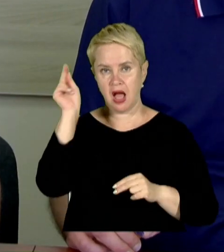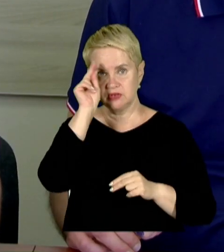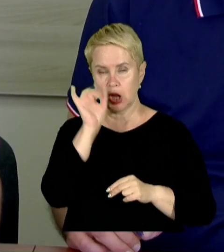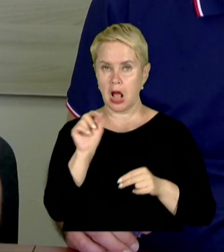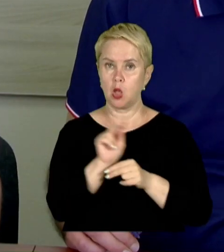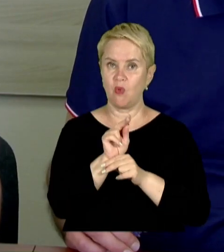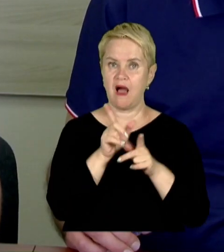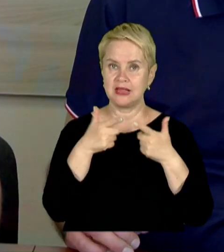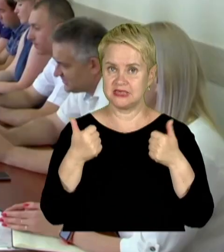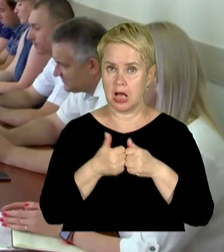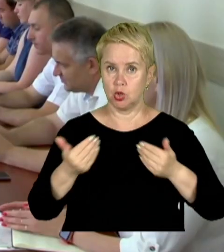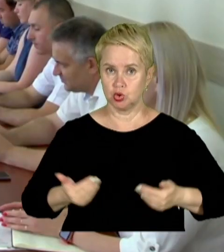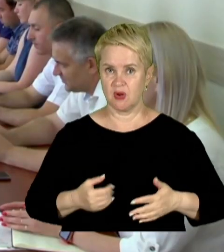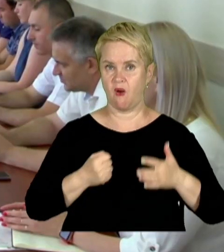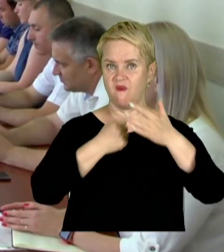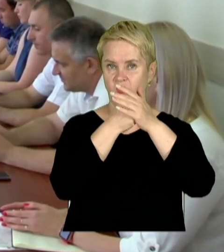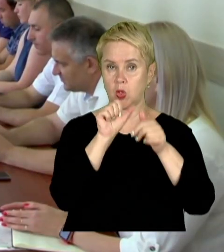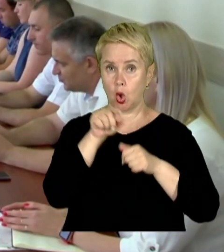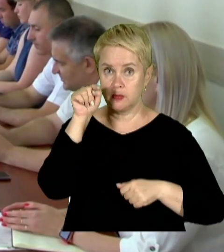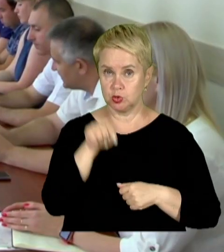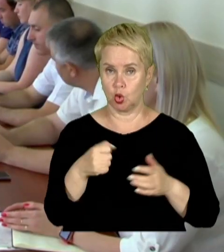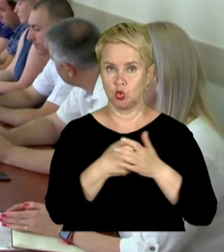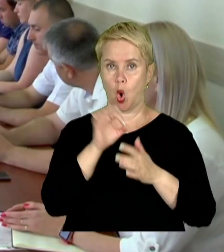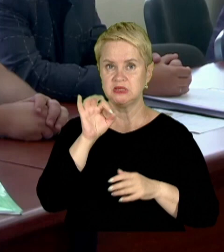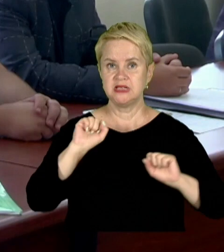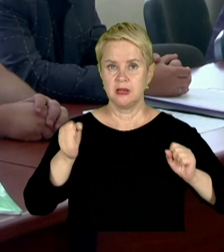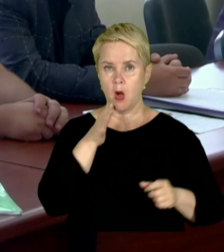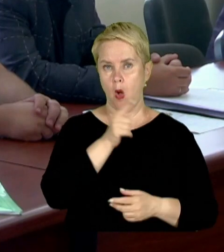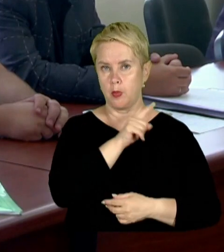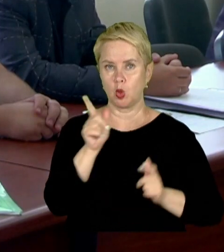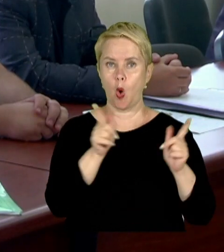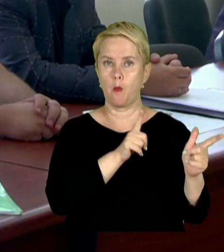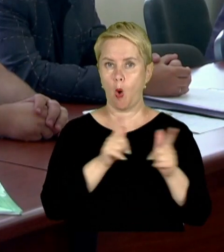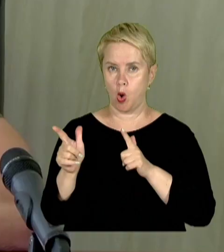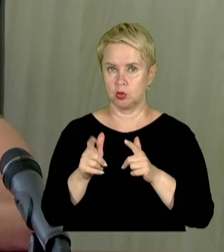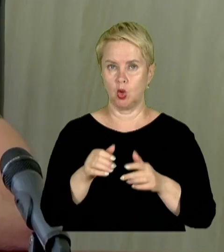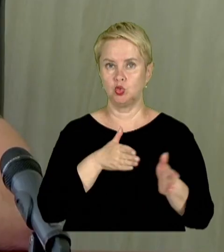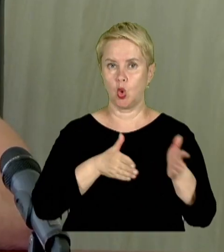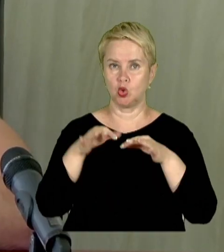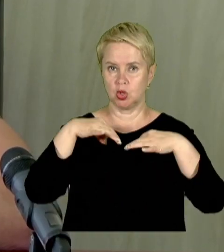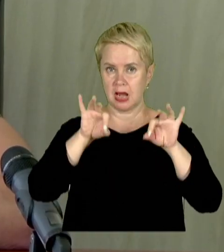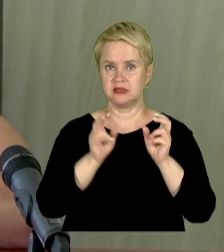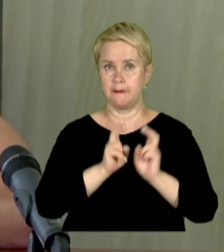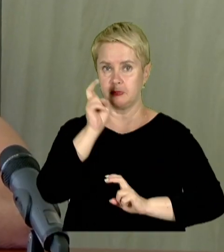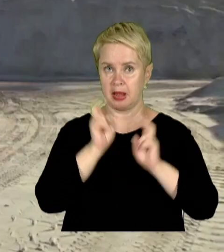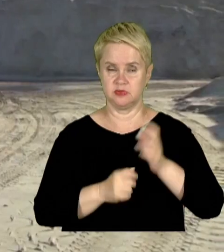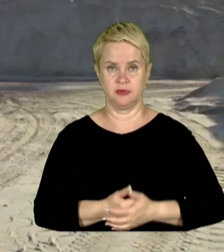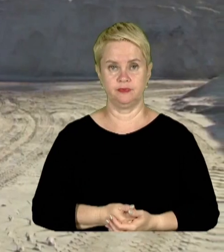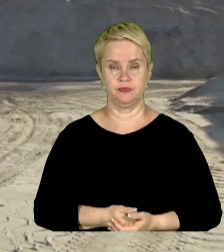та лікувальні заклади, житловий фонд. Окрім цього, до осінньо-зимового періоду підготовлені дорожньо-транспортні